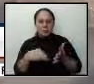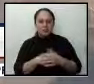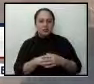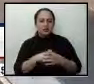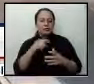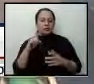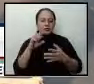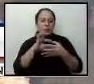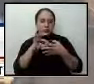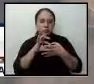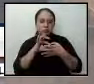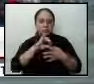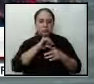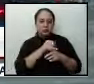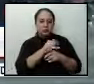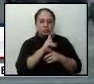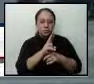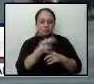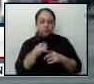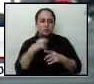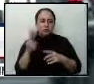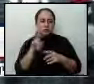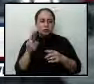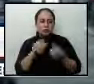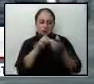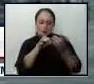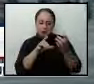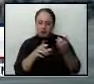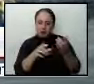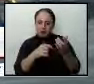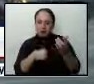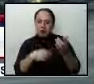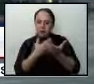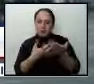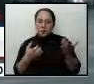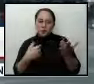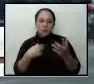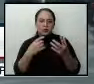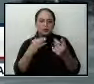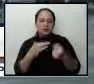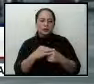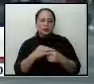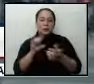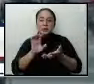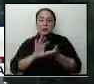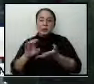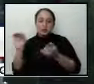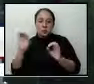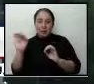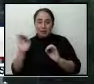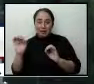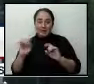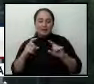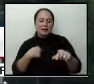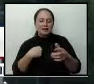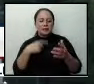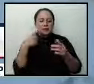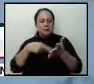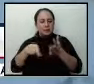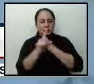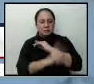operational na ang handheld devices. Pero sa ngayon, gumagana na ang cashless payment para sa pagbabayad ng multa. Sa kasalukuyan,